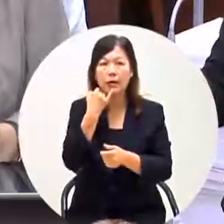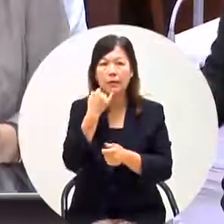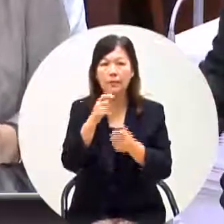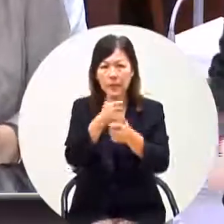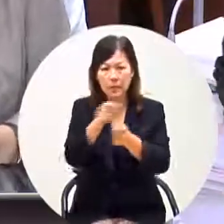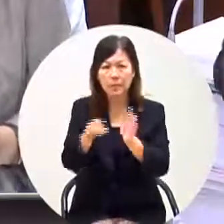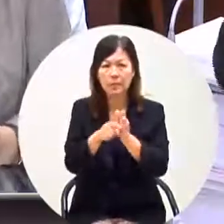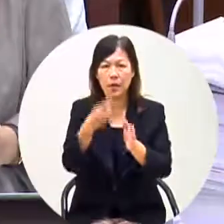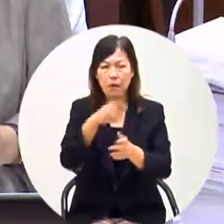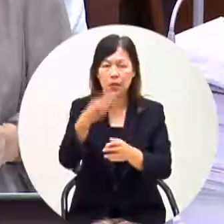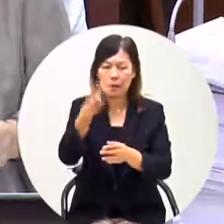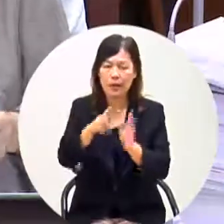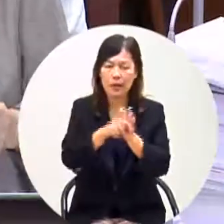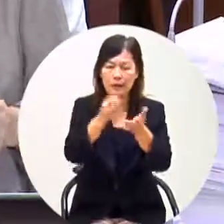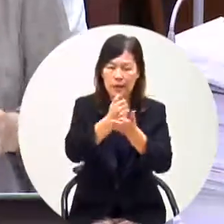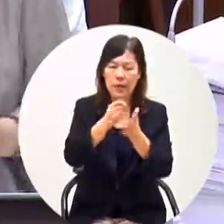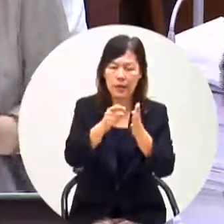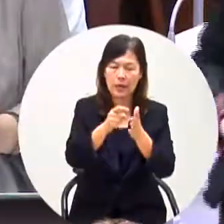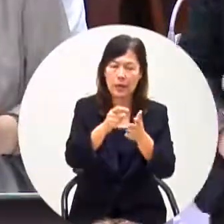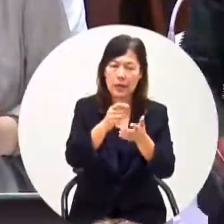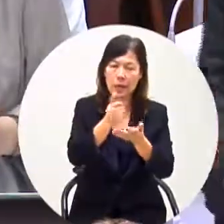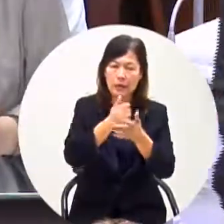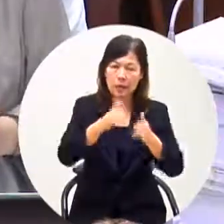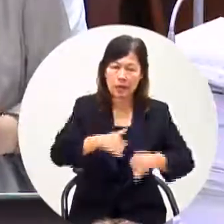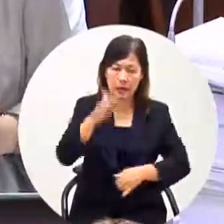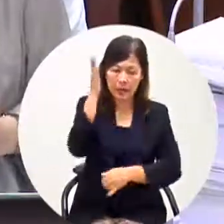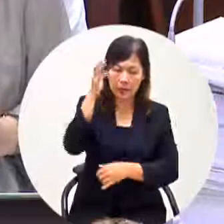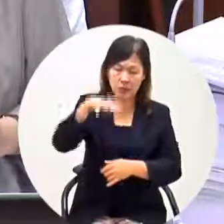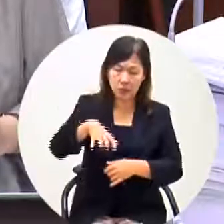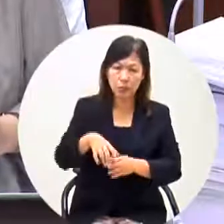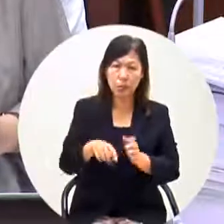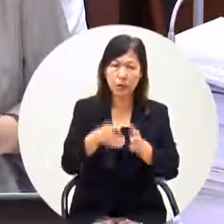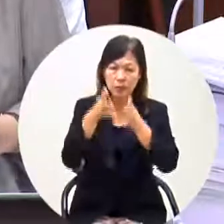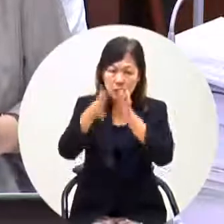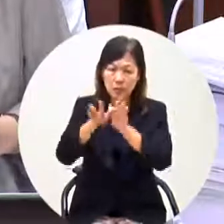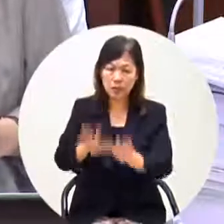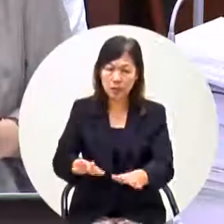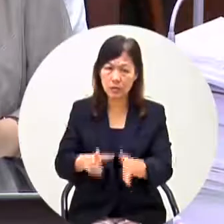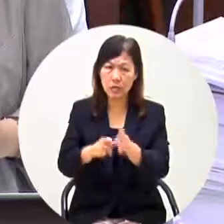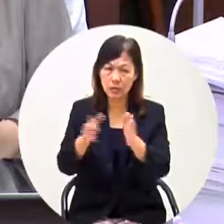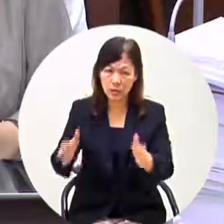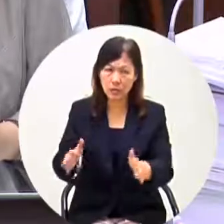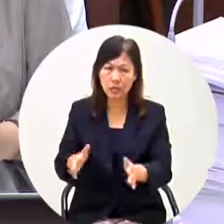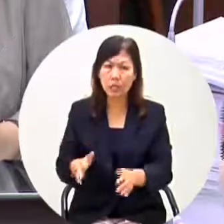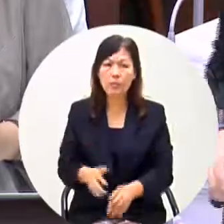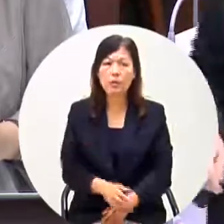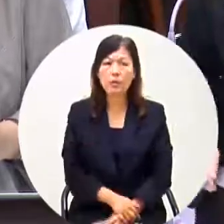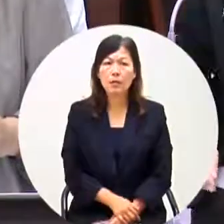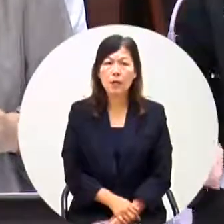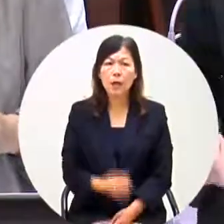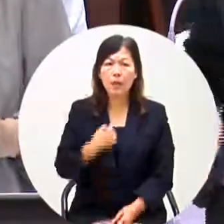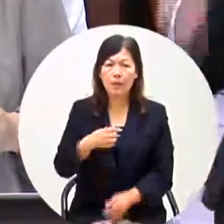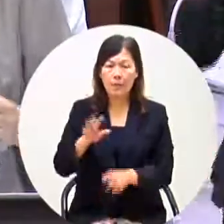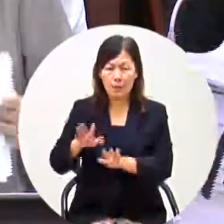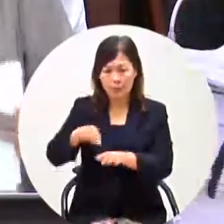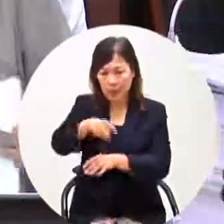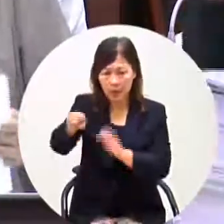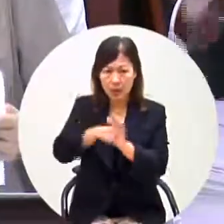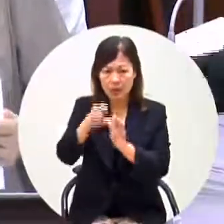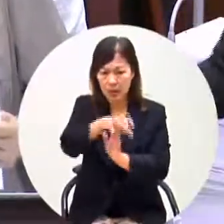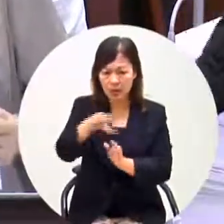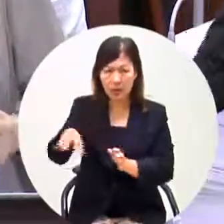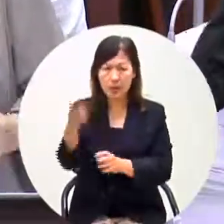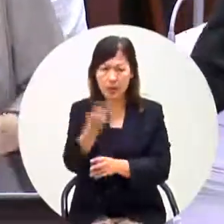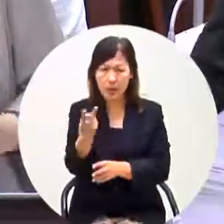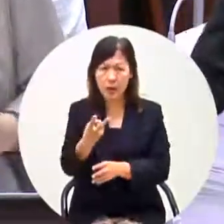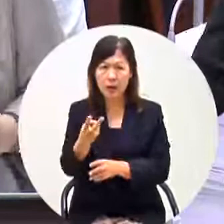会请民政局针对现阶段我们的八卦的这两个地方有没有进行更好